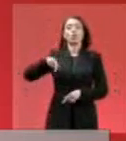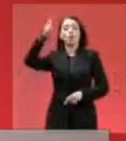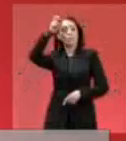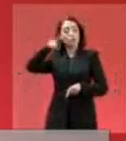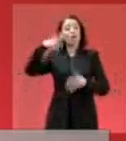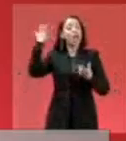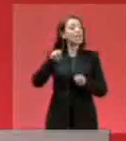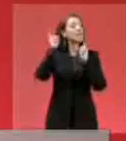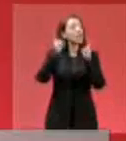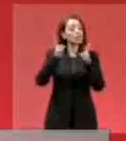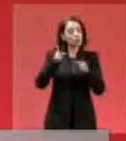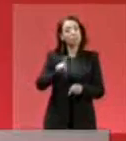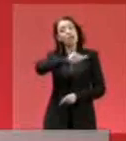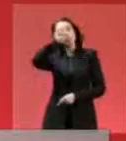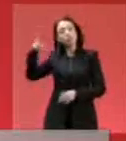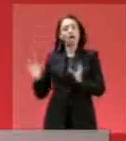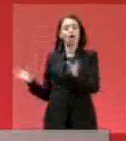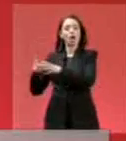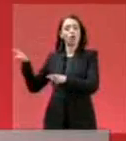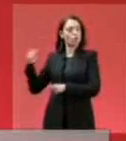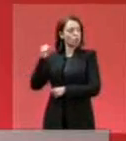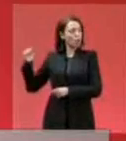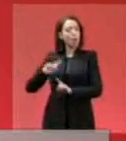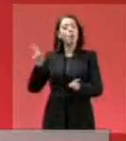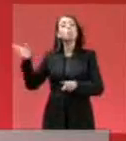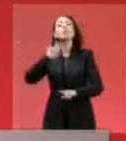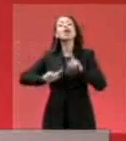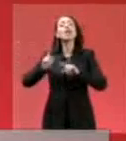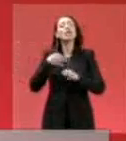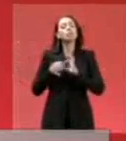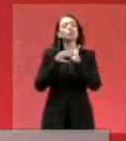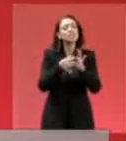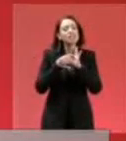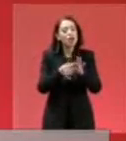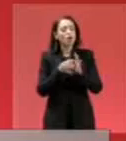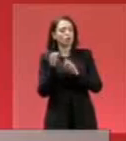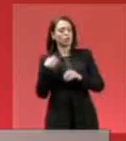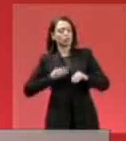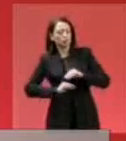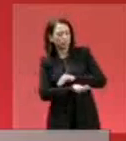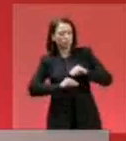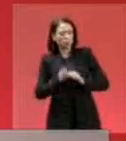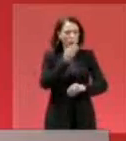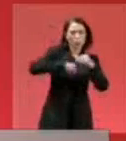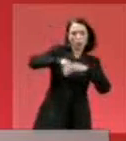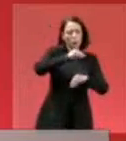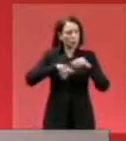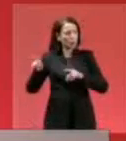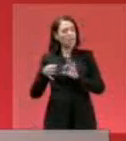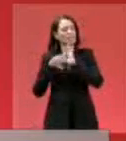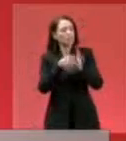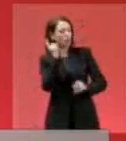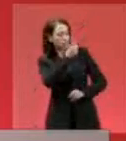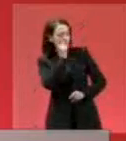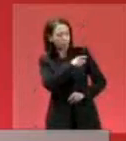έχει να τιμωρήσει μια αντιπολίτευση που δεν έβαλε πλάτη, που διαρκώς υπονόμευε αυτή την προσπάθεια και που διαρκώς επιθυμεί